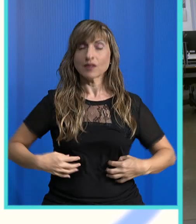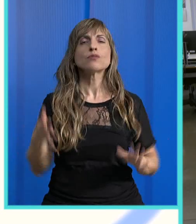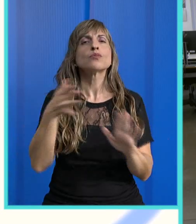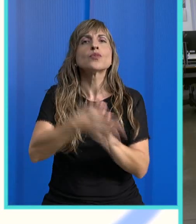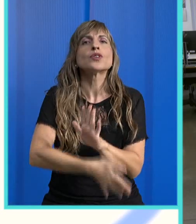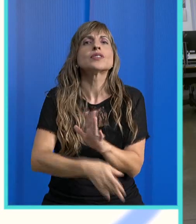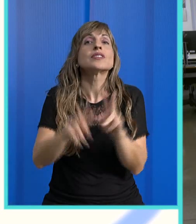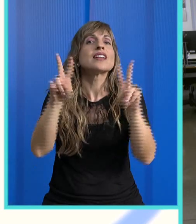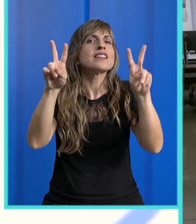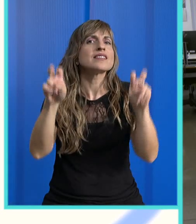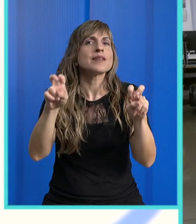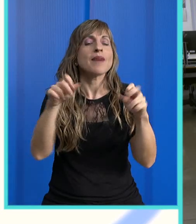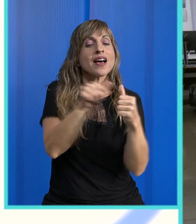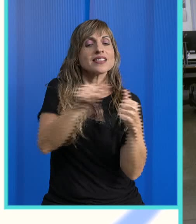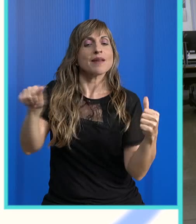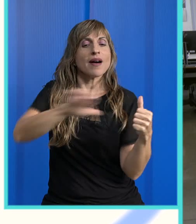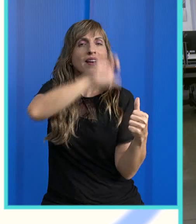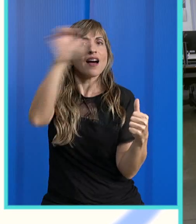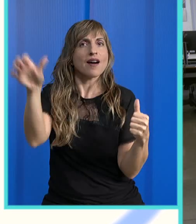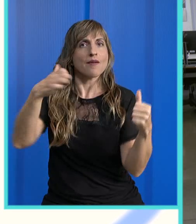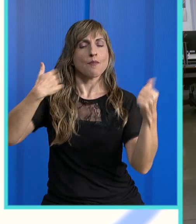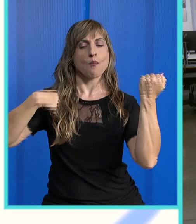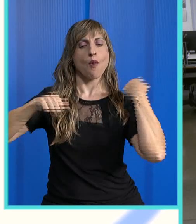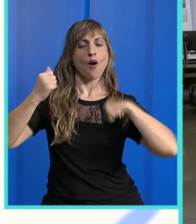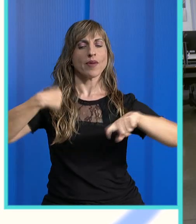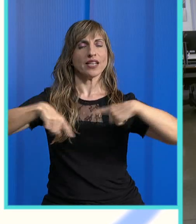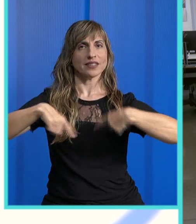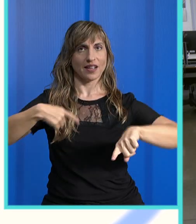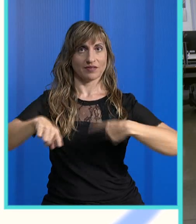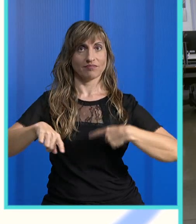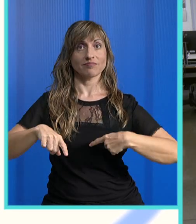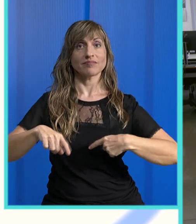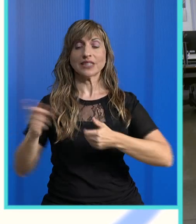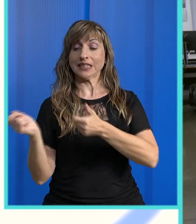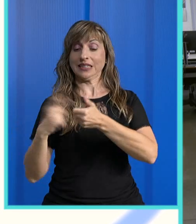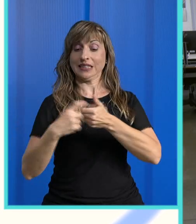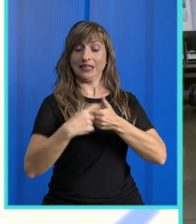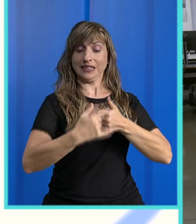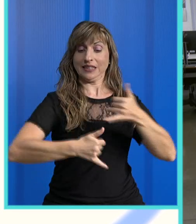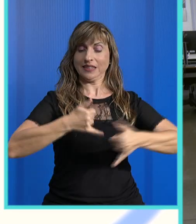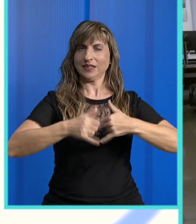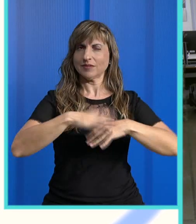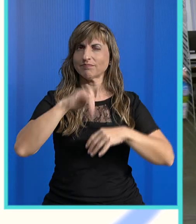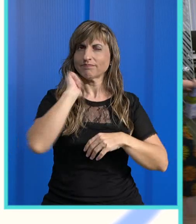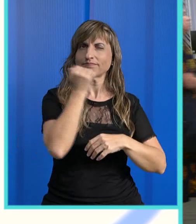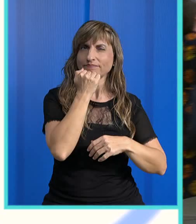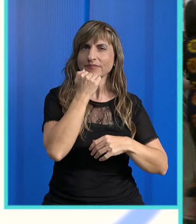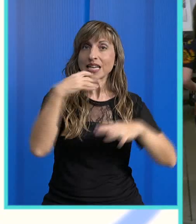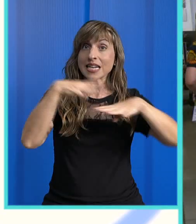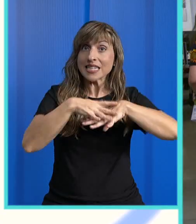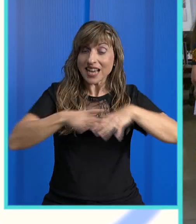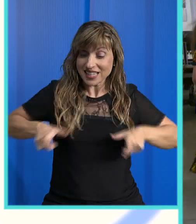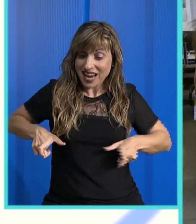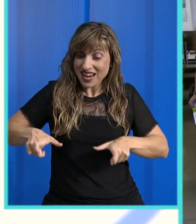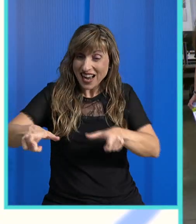en el marc de la Setmana Europea de la Mobilitat. Alguns dels assistents s'han pedalat per reivindicar que s'ampli la xarxa de carrils